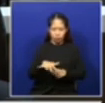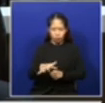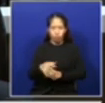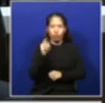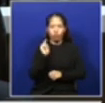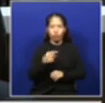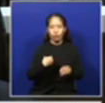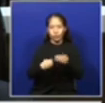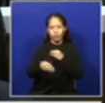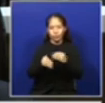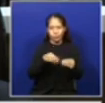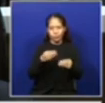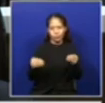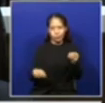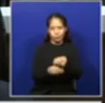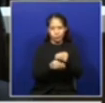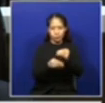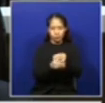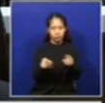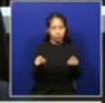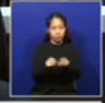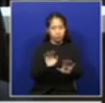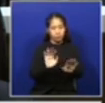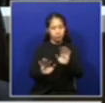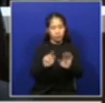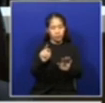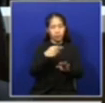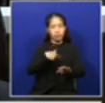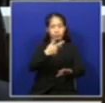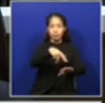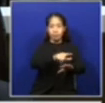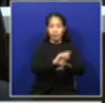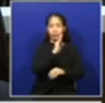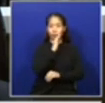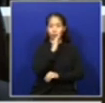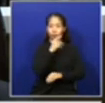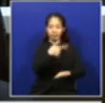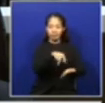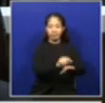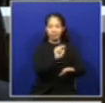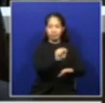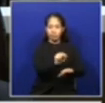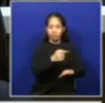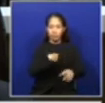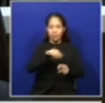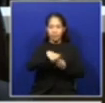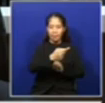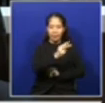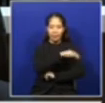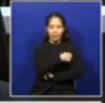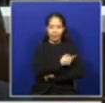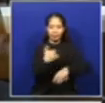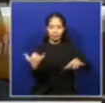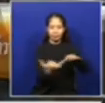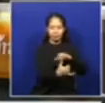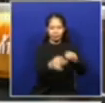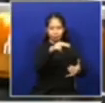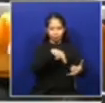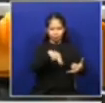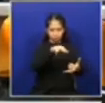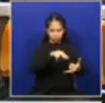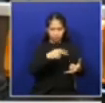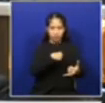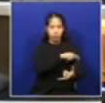มากกว่าเดิมเปรียบเสมือนท่านประธานสมมติว่าท่านประธานไปหาหมอตามการนัด